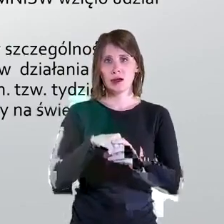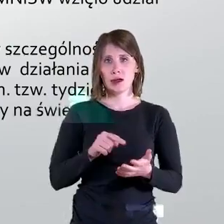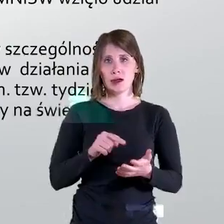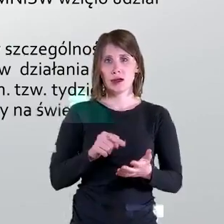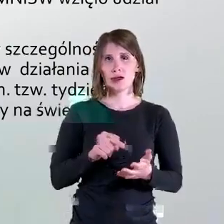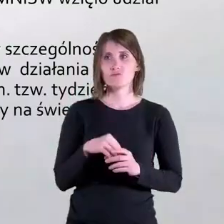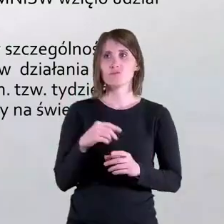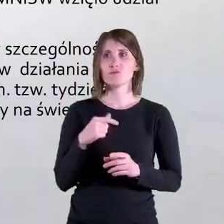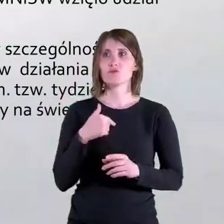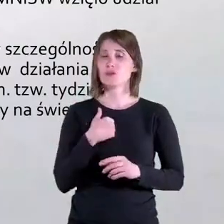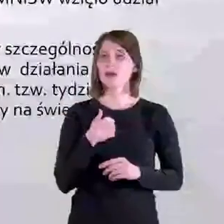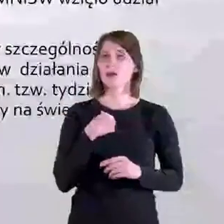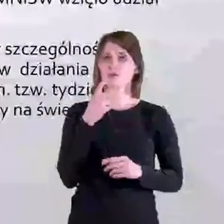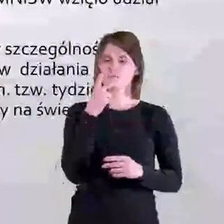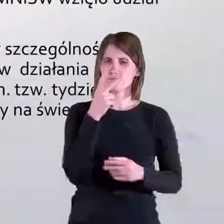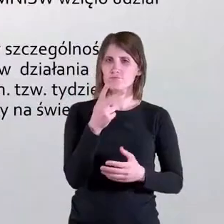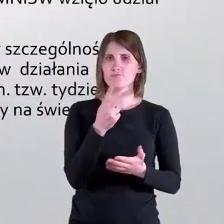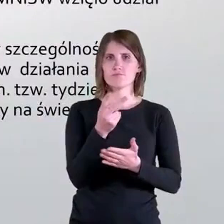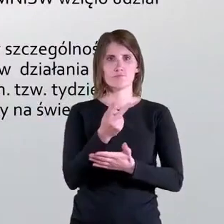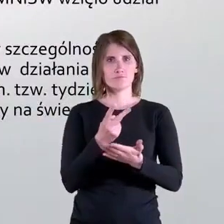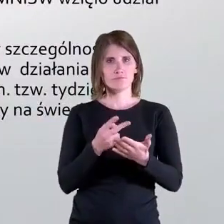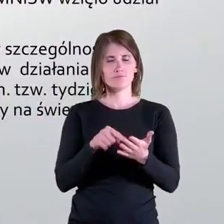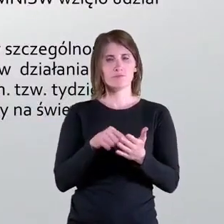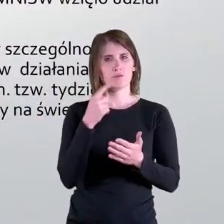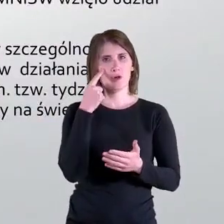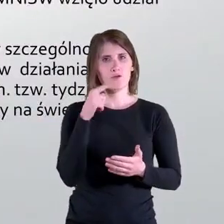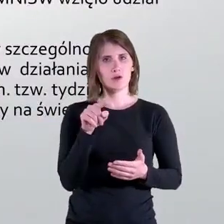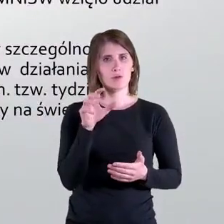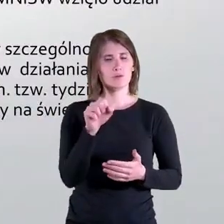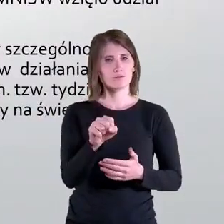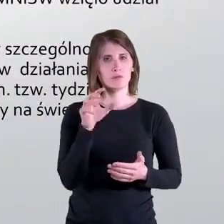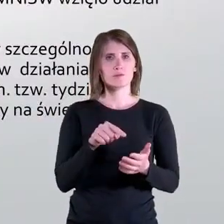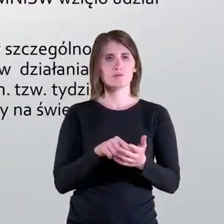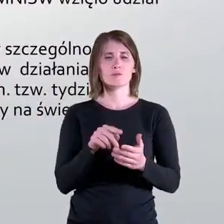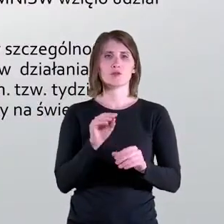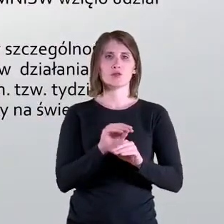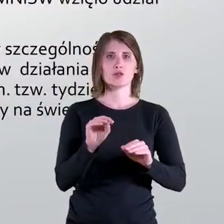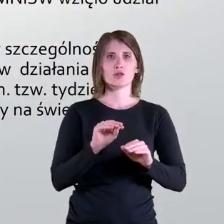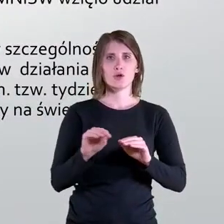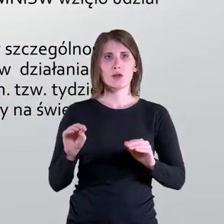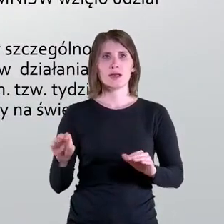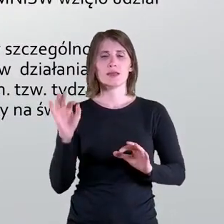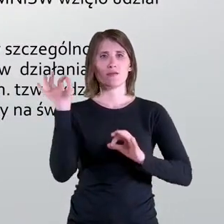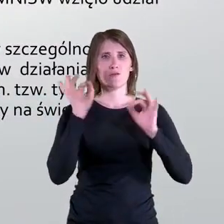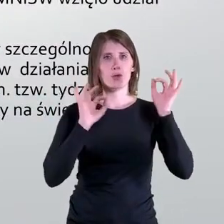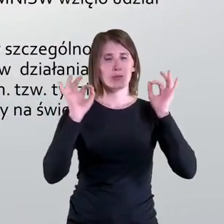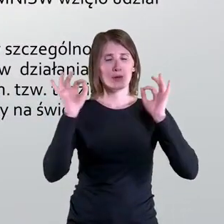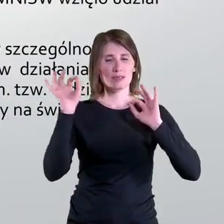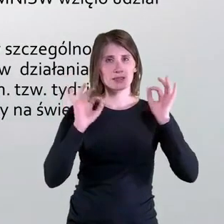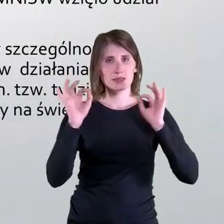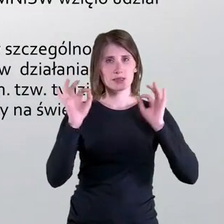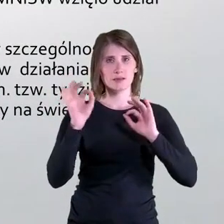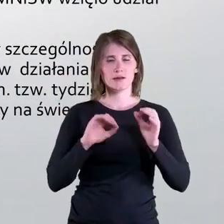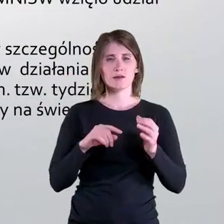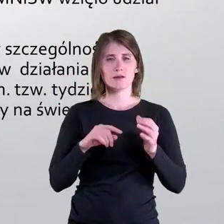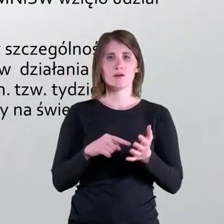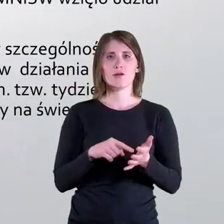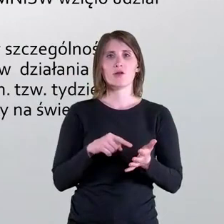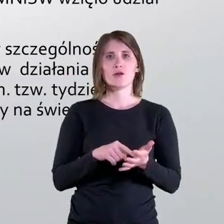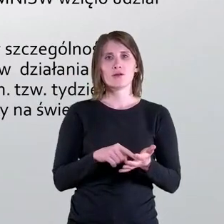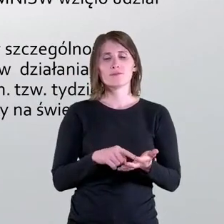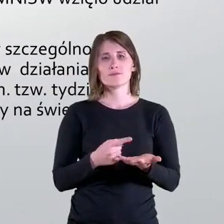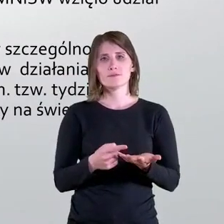zwróciło moją szczególną uwagę właśnie w kontekście szkoleń tych działań informacyjnych to